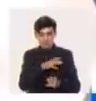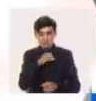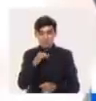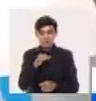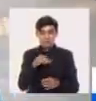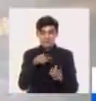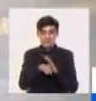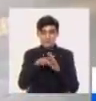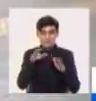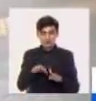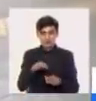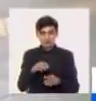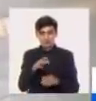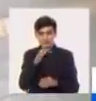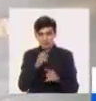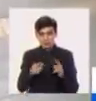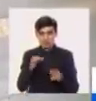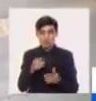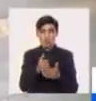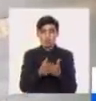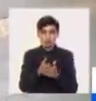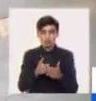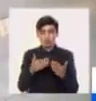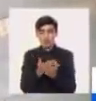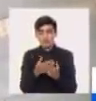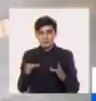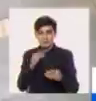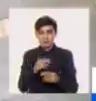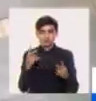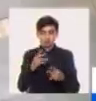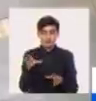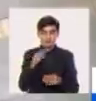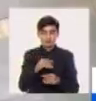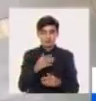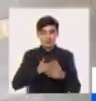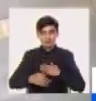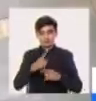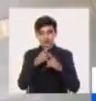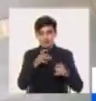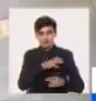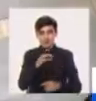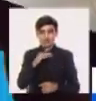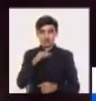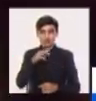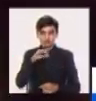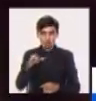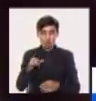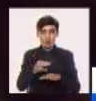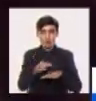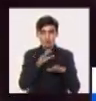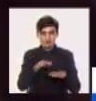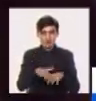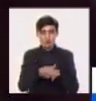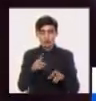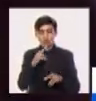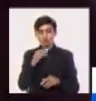Ол осы бір сұрықсыз кезеңде де жақсы жаңалық керек деп қуана хабарлады. Оның айтуынша жетісу ауданды халыққа қызмет көрсету